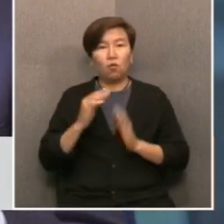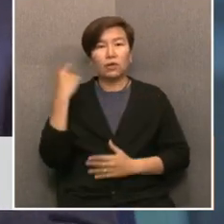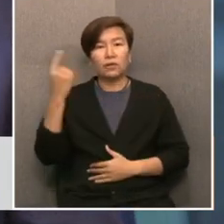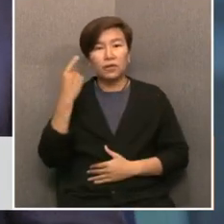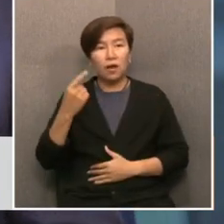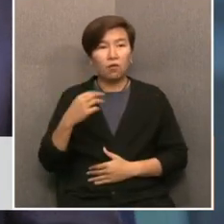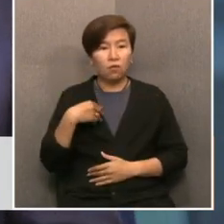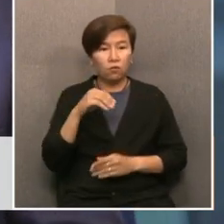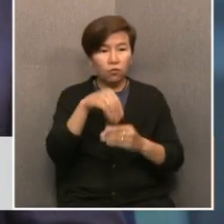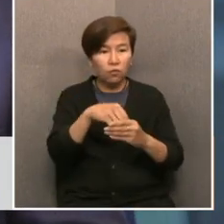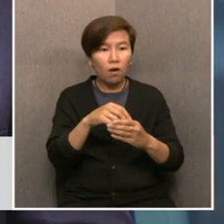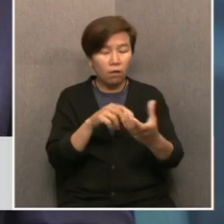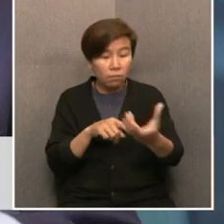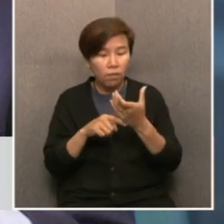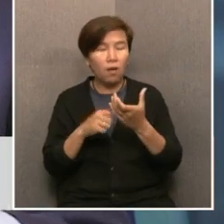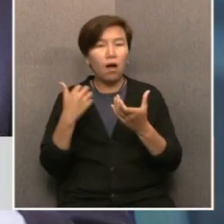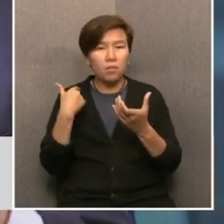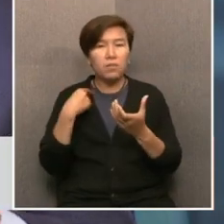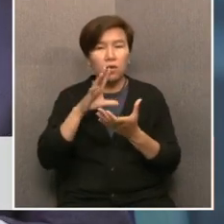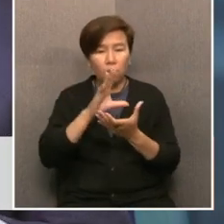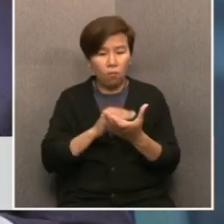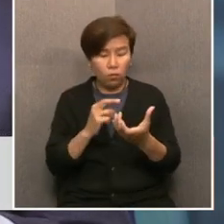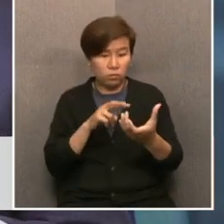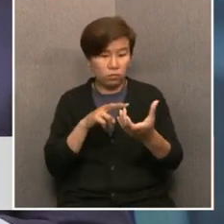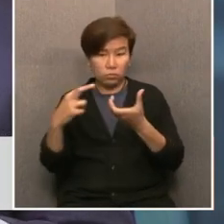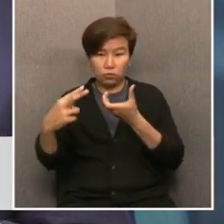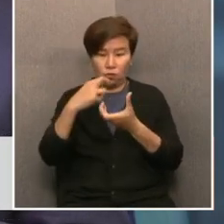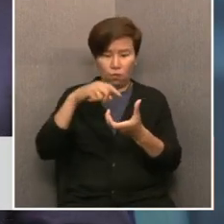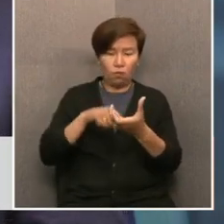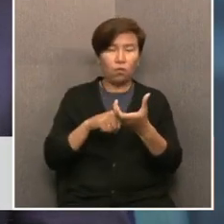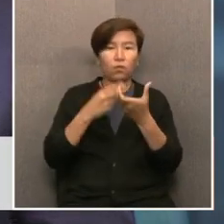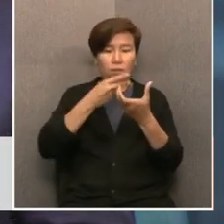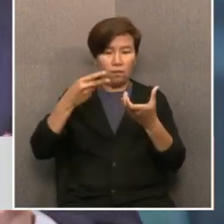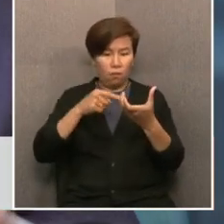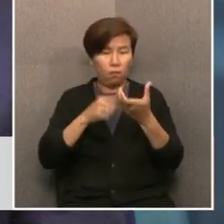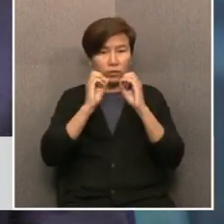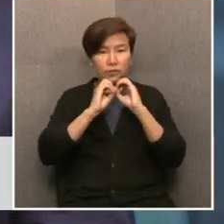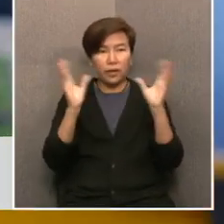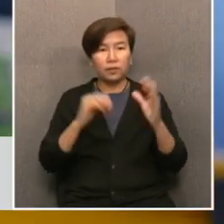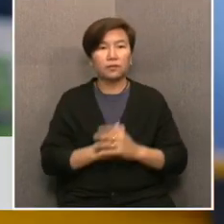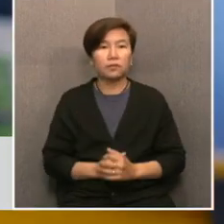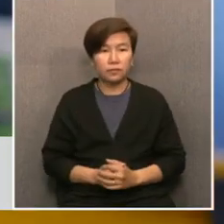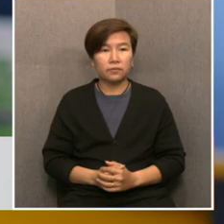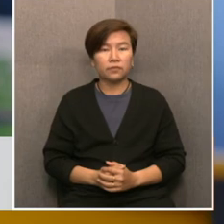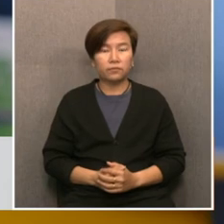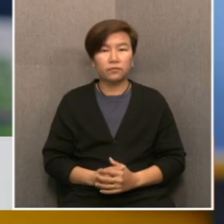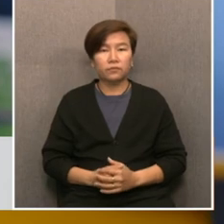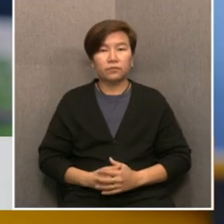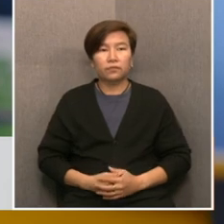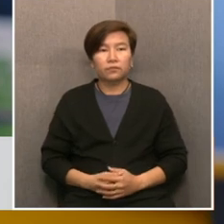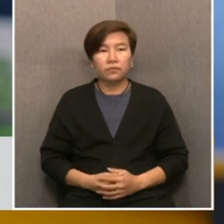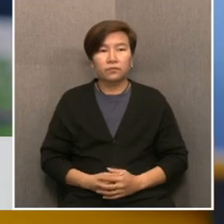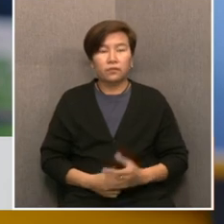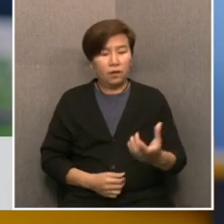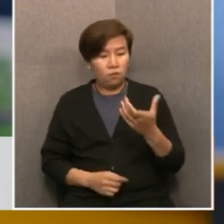ที่นั่นเราก็จะได้รับข้อมูลด้วยไม่ใช่เฉพาะคนที่อยู่มีบ้านเรือนอยู่ที่นั่นใช่ไหมครับเราเข้าไปไม่มีใครรู้จักเราเลยแต่เราอยู่ในแอเรียเราสามารถดู